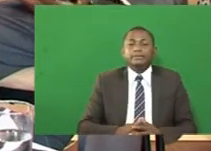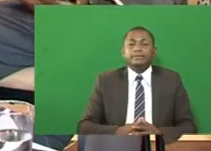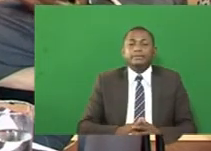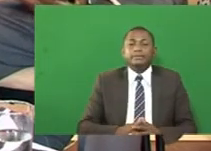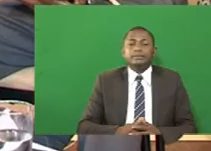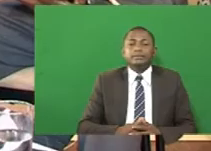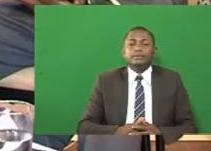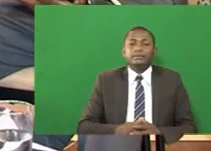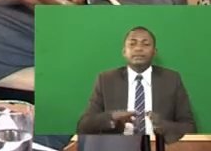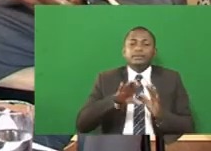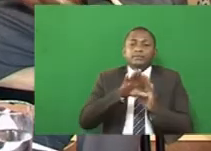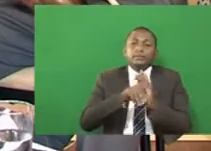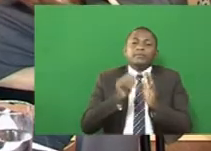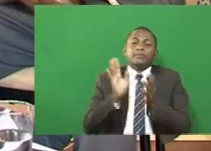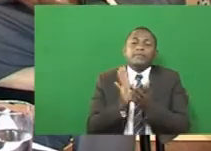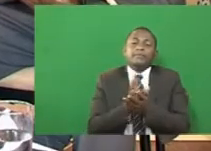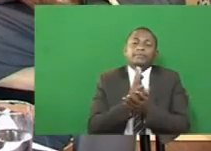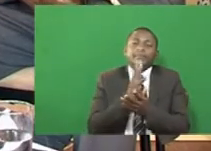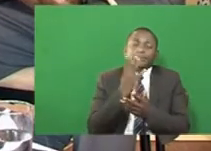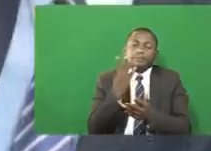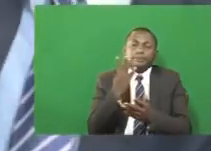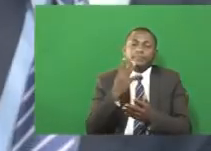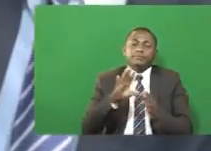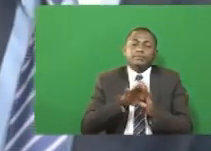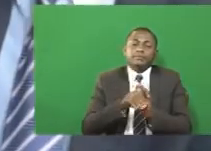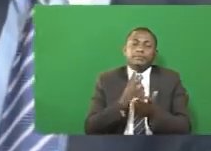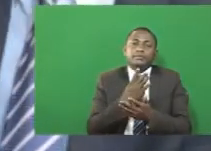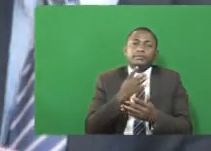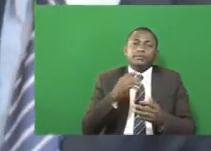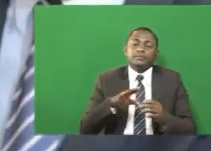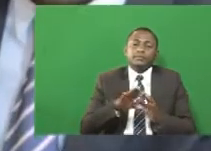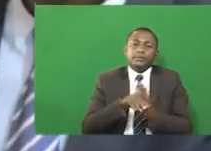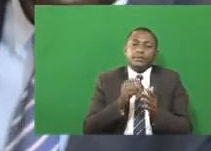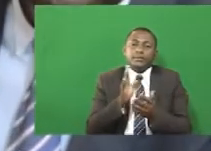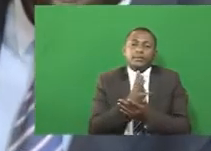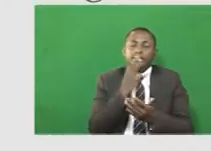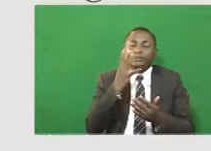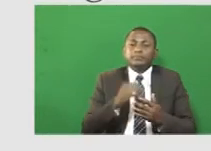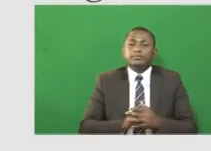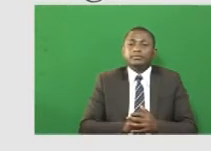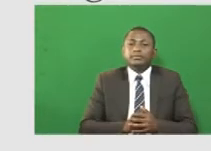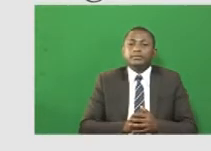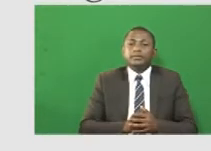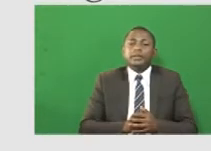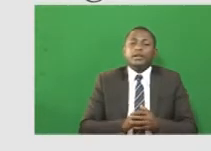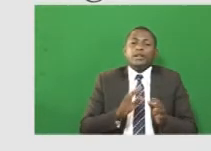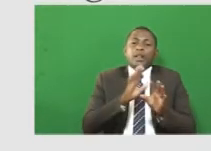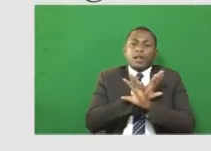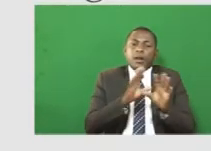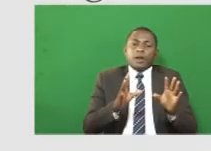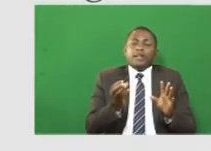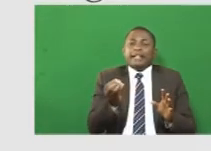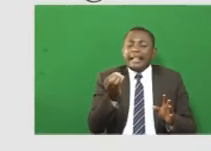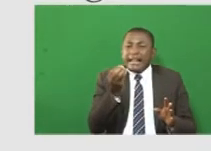Mama verenga verse 14. Ah, verse 14 ndo yandandichida. Ehe. Leviticus 23 verse 14. Right. Musadye chingwa kana